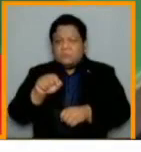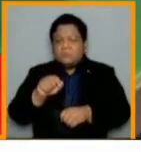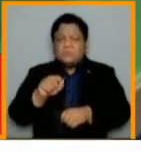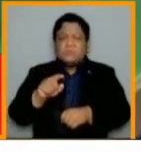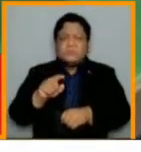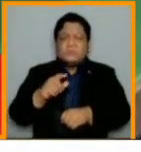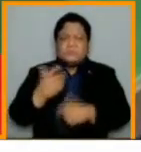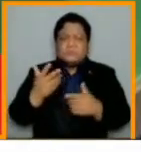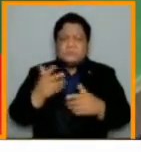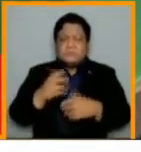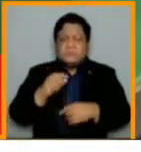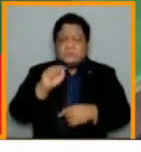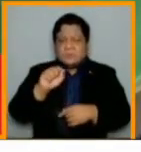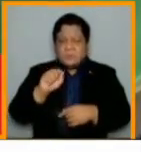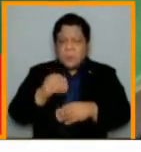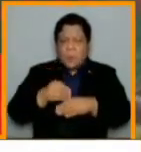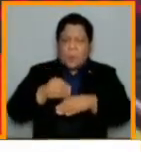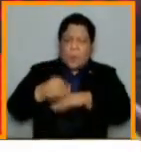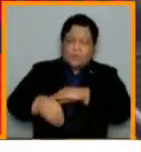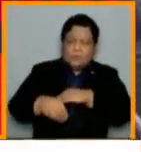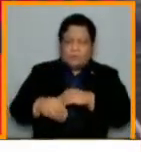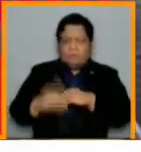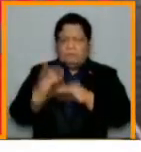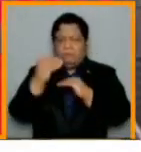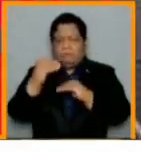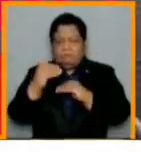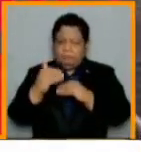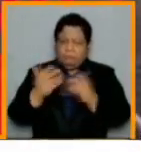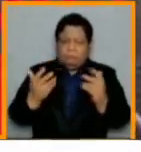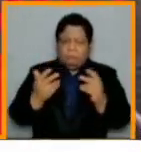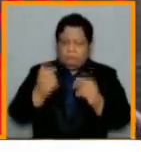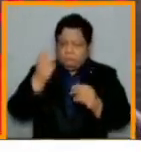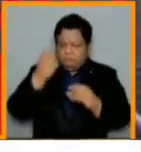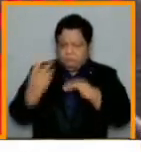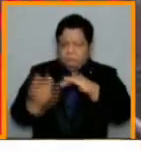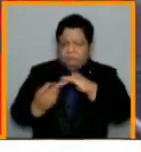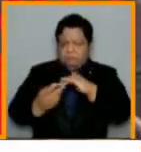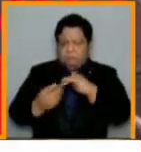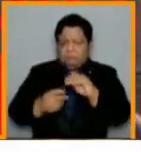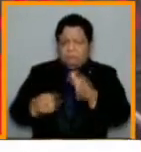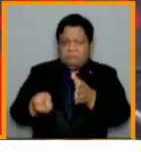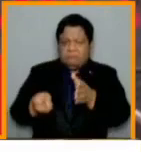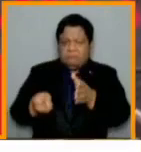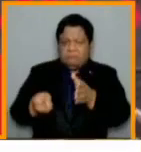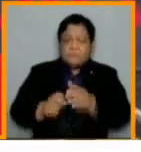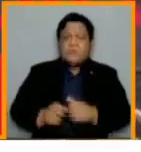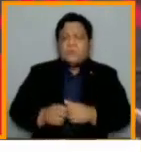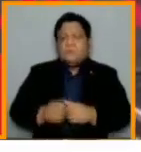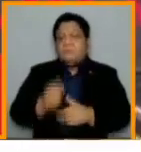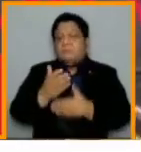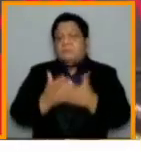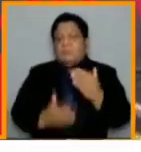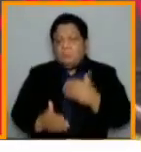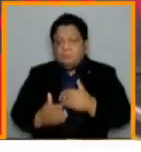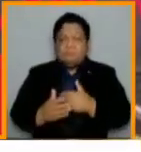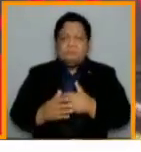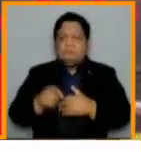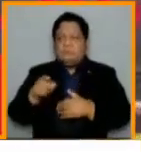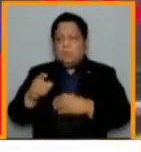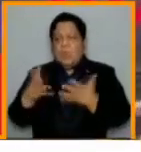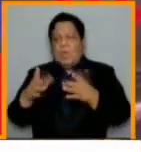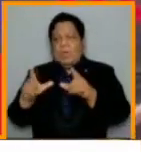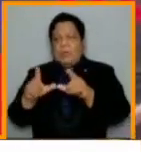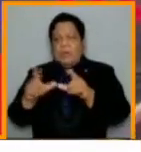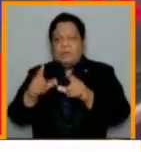yung sobra-sobra sa maximum capacity yung kanilang isinasakay o yung iba naman, kolorum na mga vehicles. Katulad